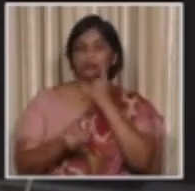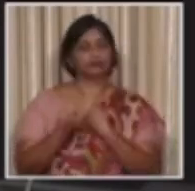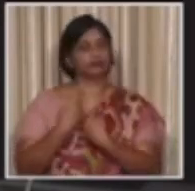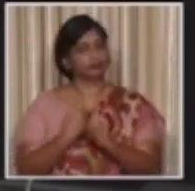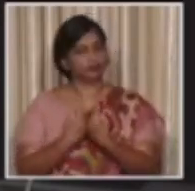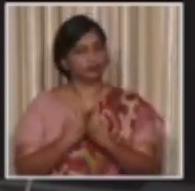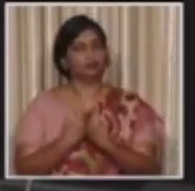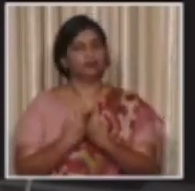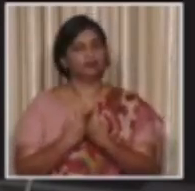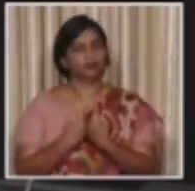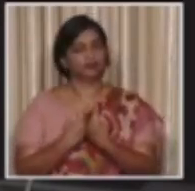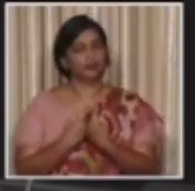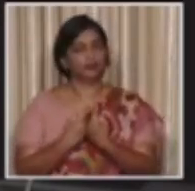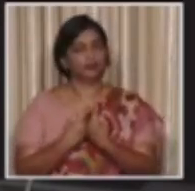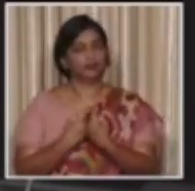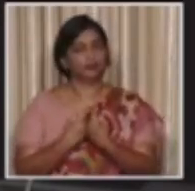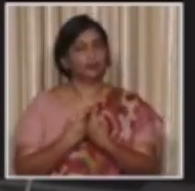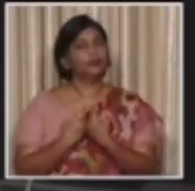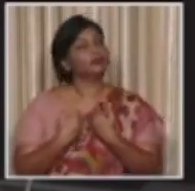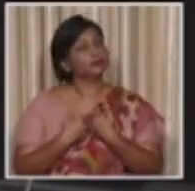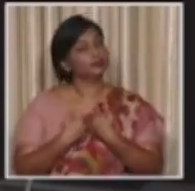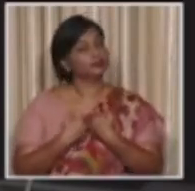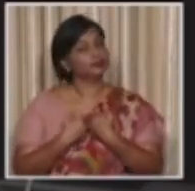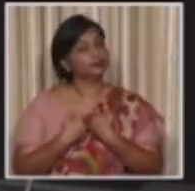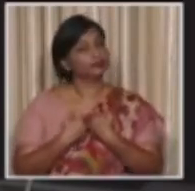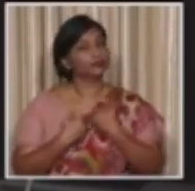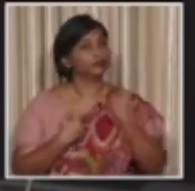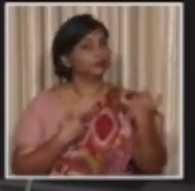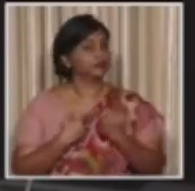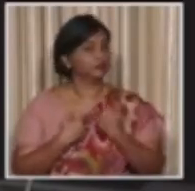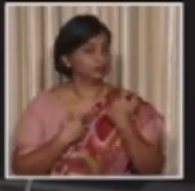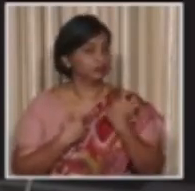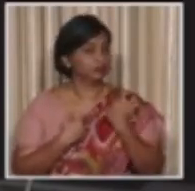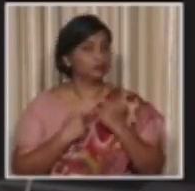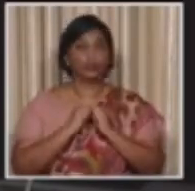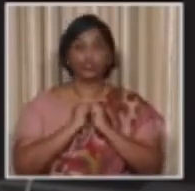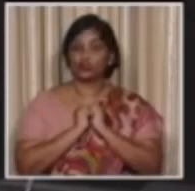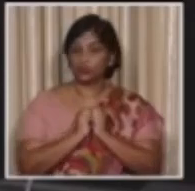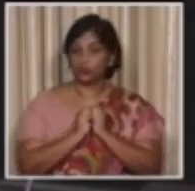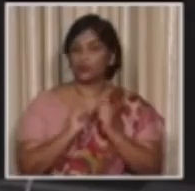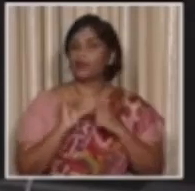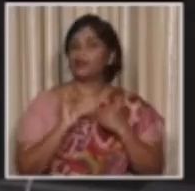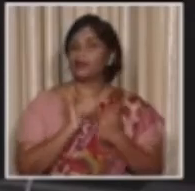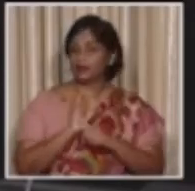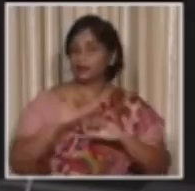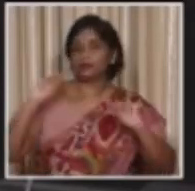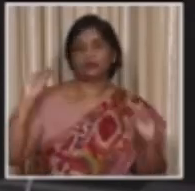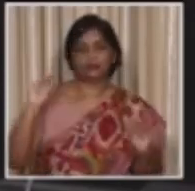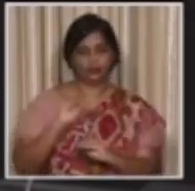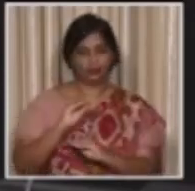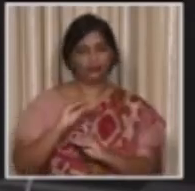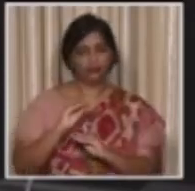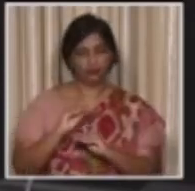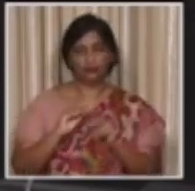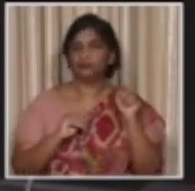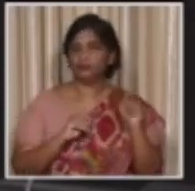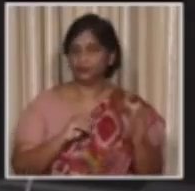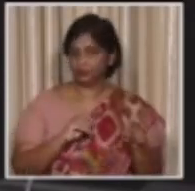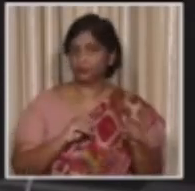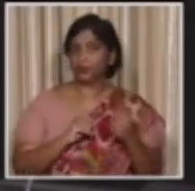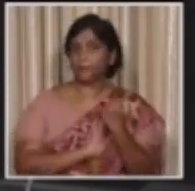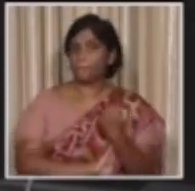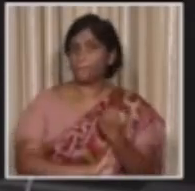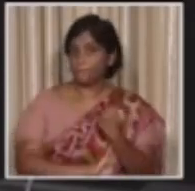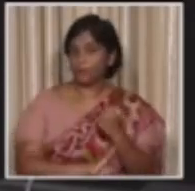කරන්න අපේ අලුත් රැකී රක්ෂා පනතටත් මේක ඇතුළත් කරලා තිනවා. ඒ